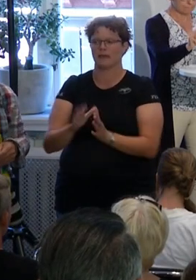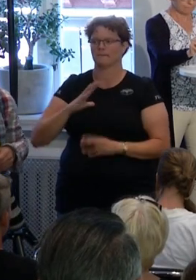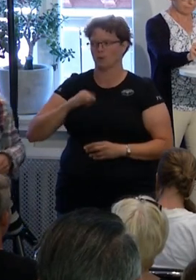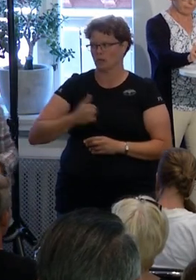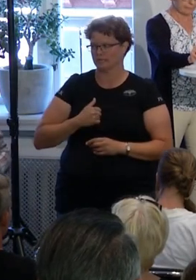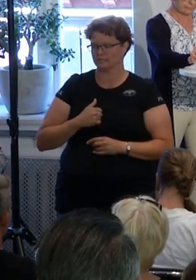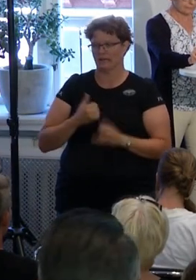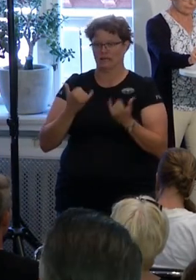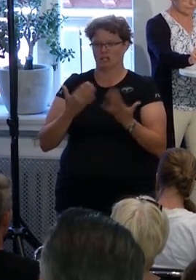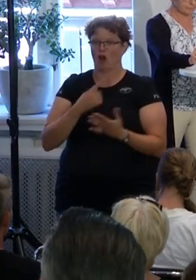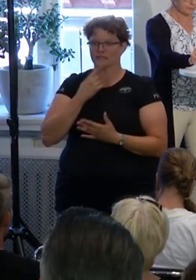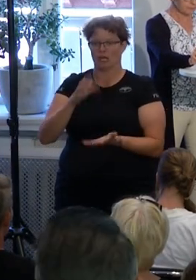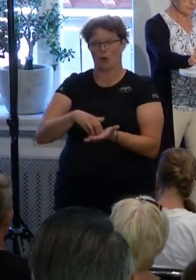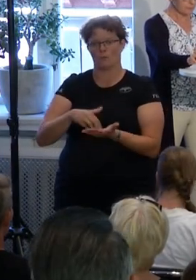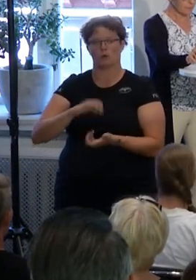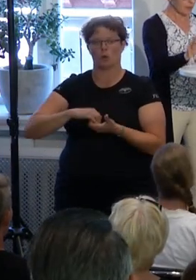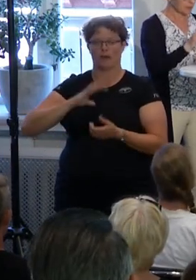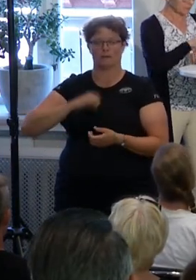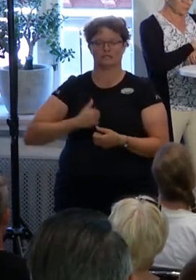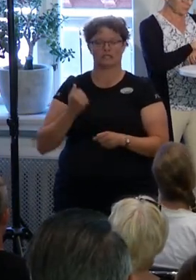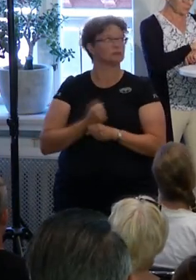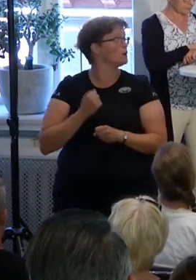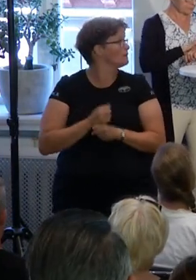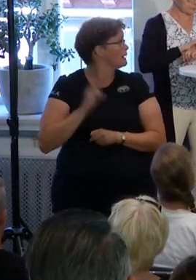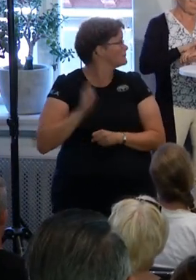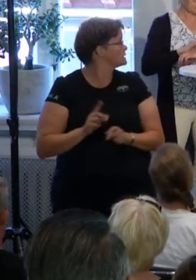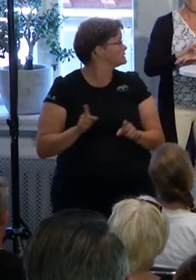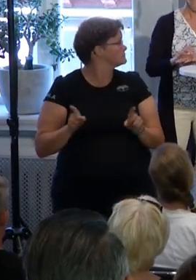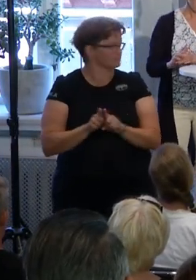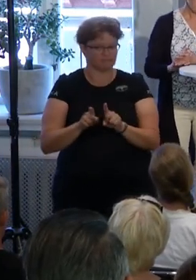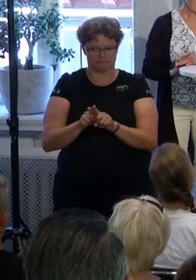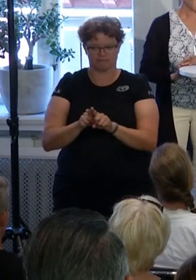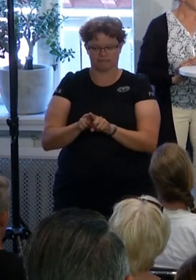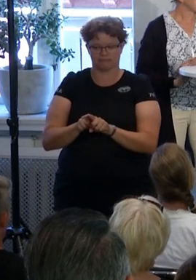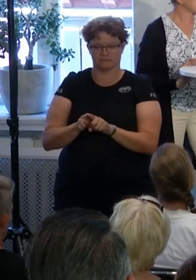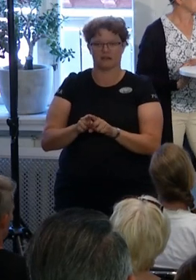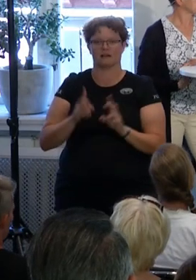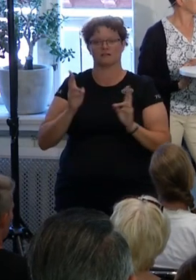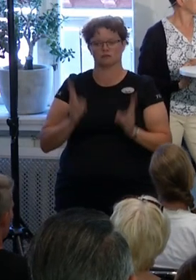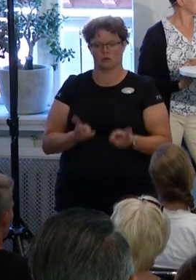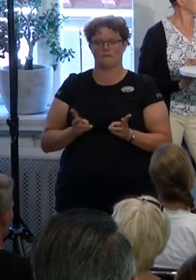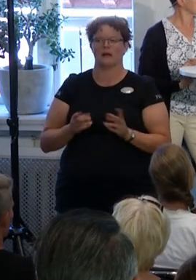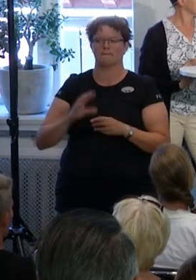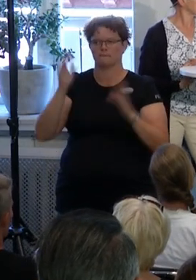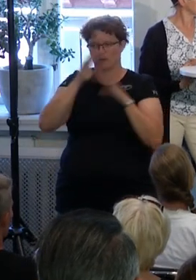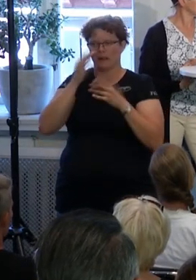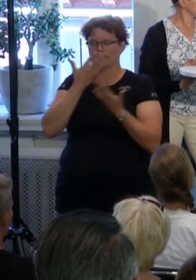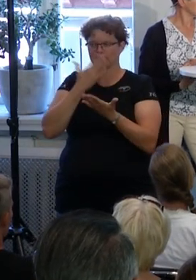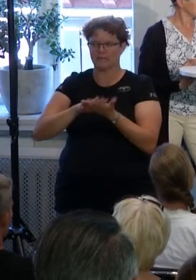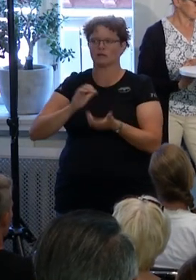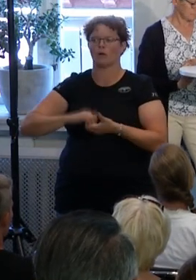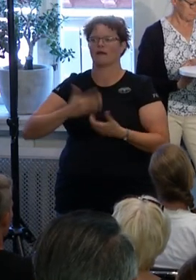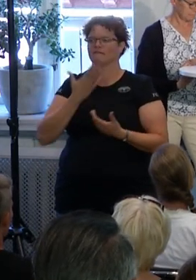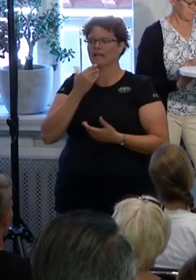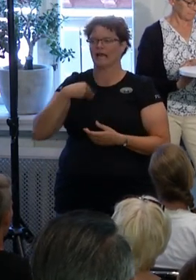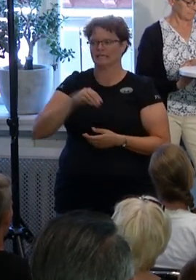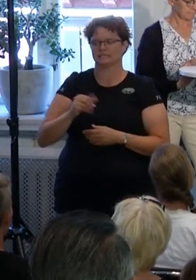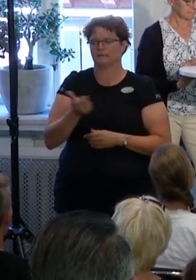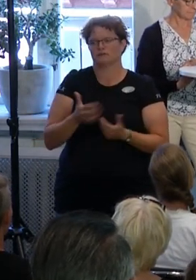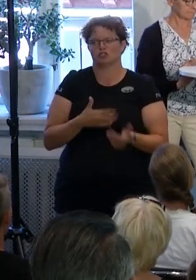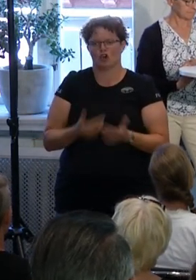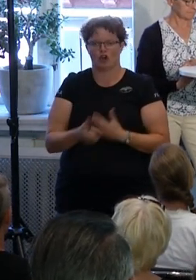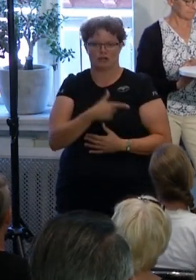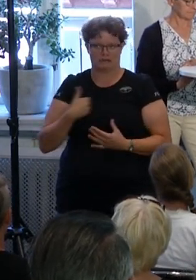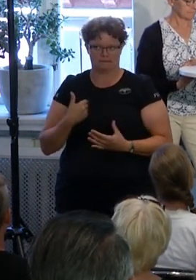Idag skulle jag säga att kommunen och polisen jobbar så här tajt, både kring problembilden och kring vilka insatser vi behöver göra